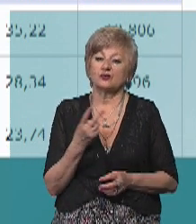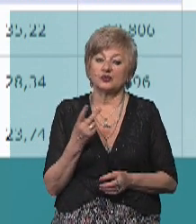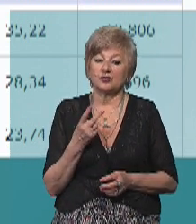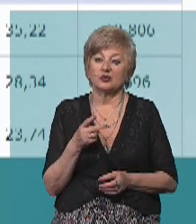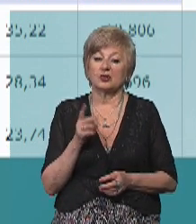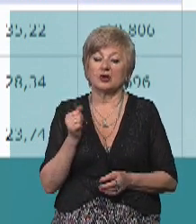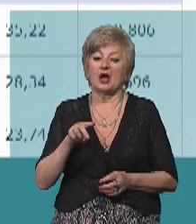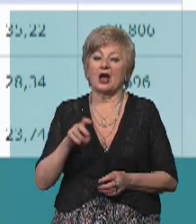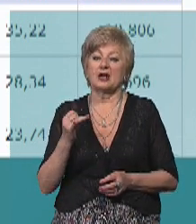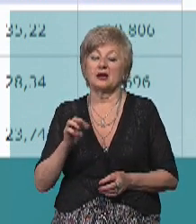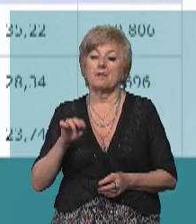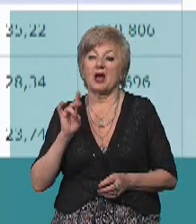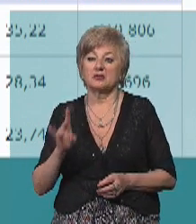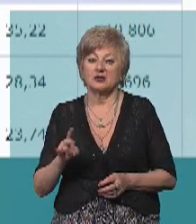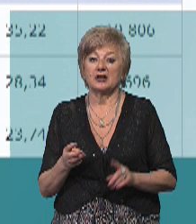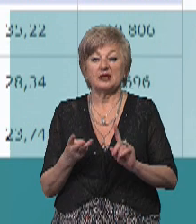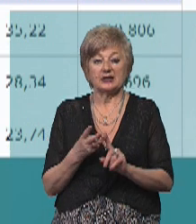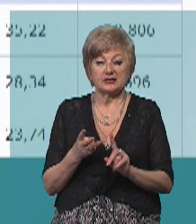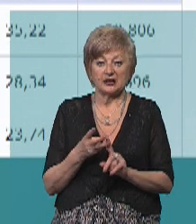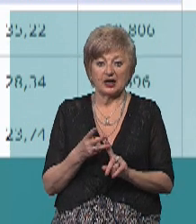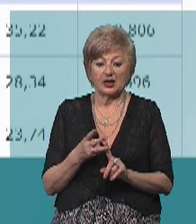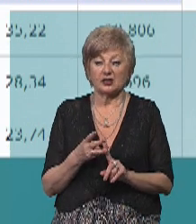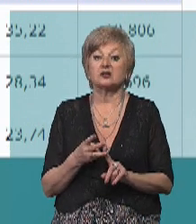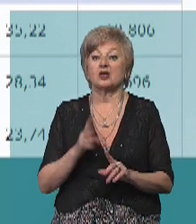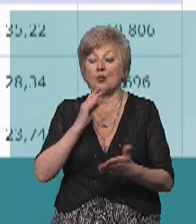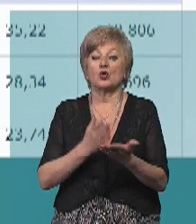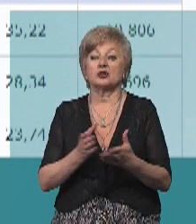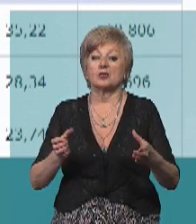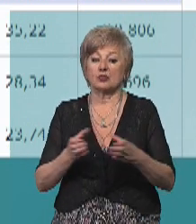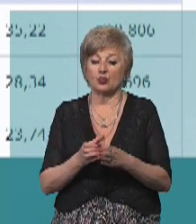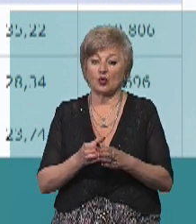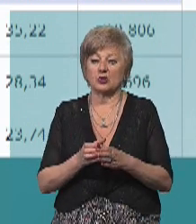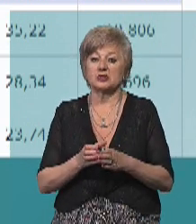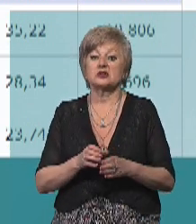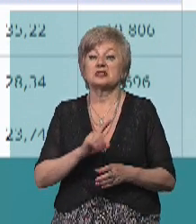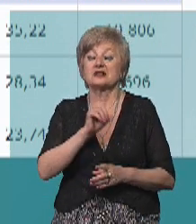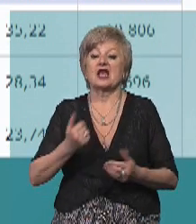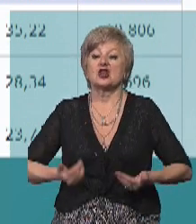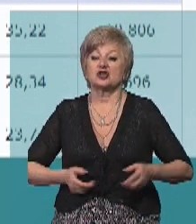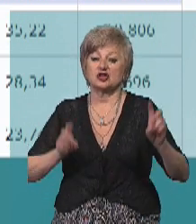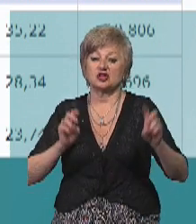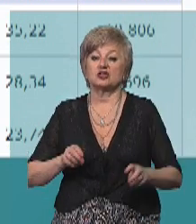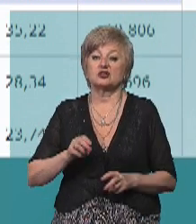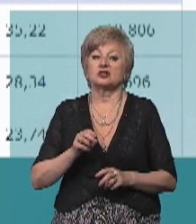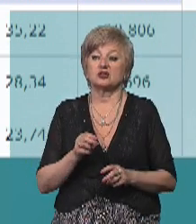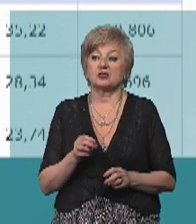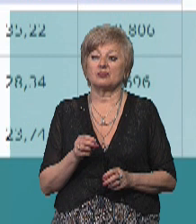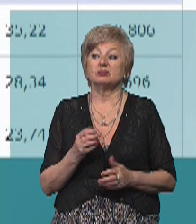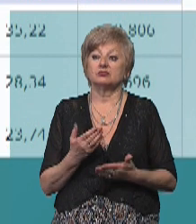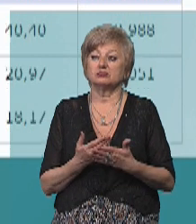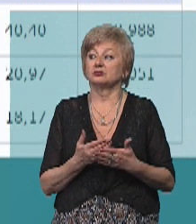Олег Каліман. І третя позиція у політичної партії «Опозиційна платформа за життя» Сергія Валентирова,